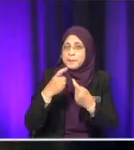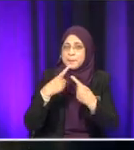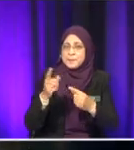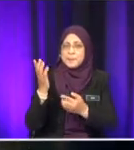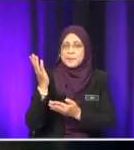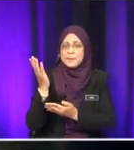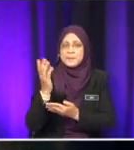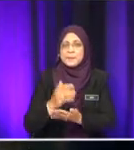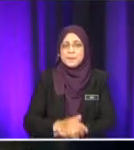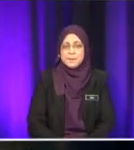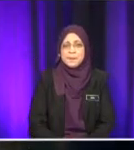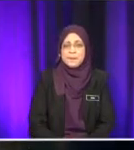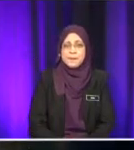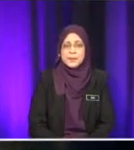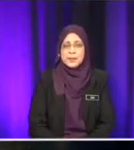oke